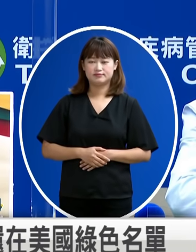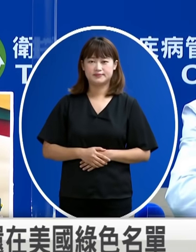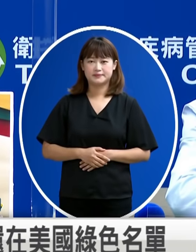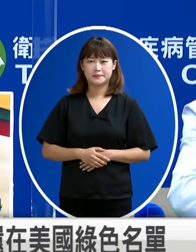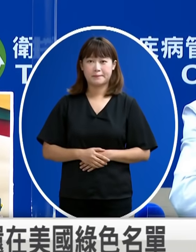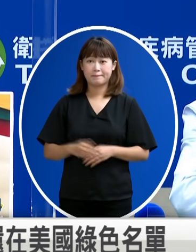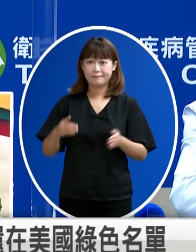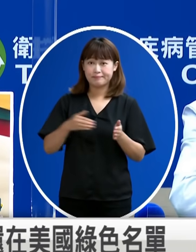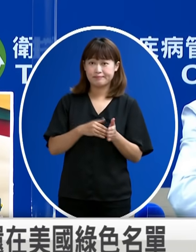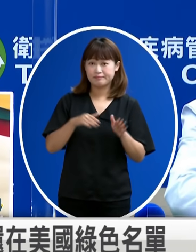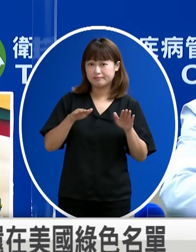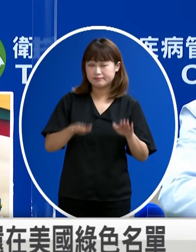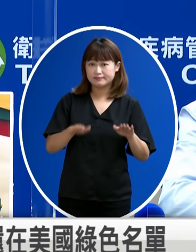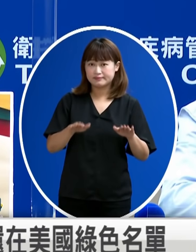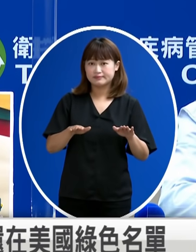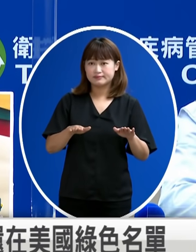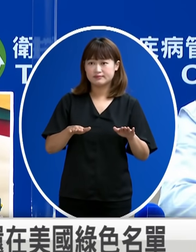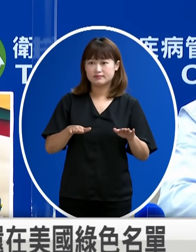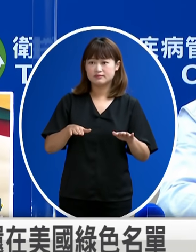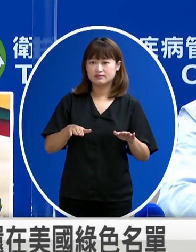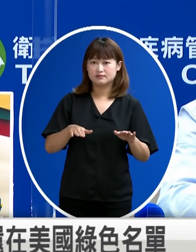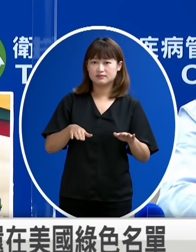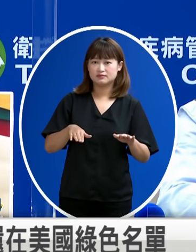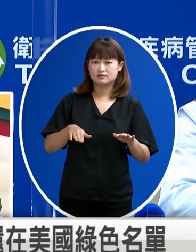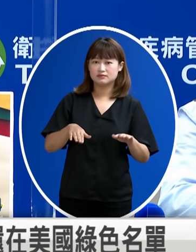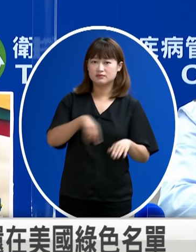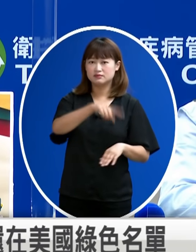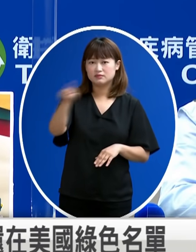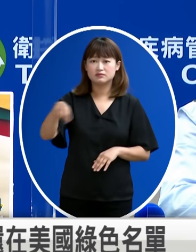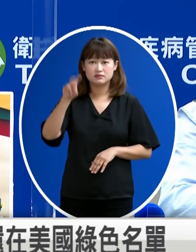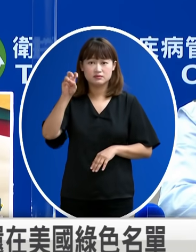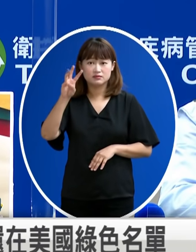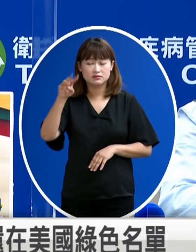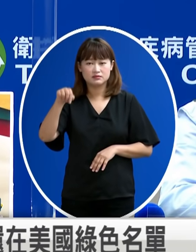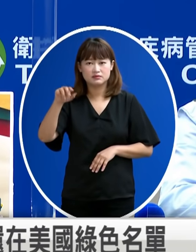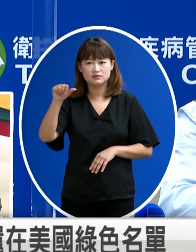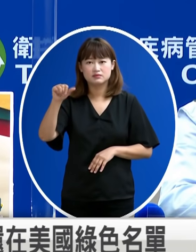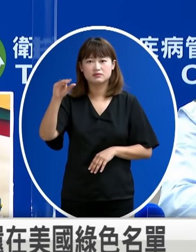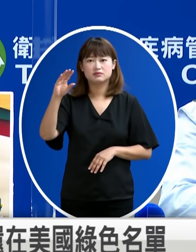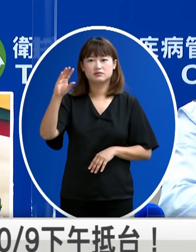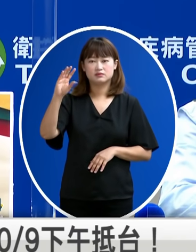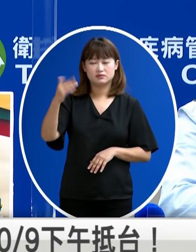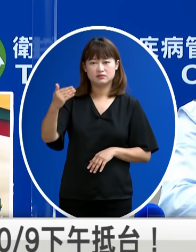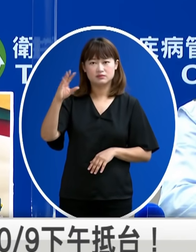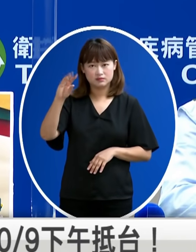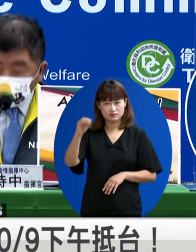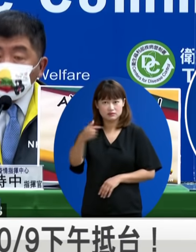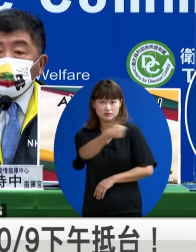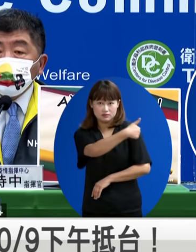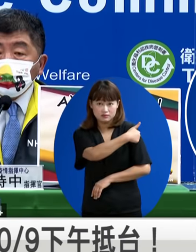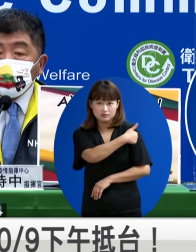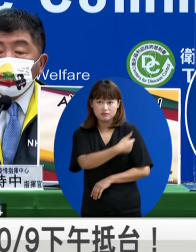总共今天帮我连这个我们的 23.59 万剂的疫苗总共会进来